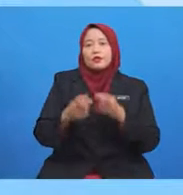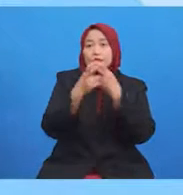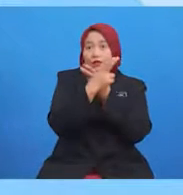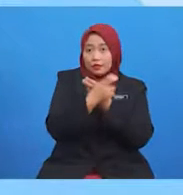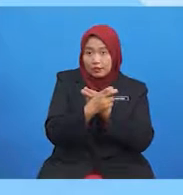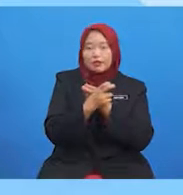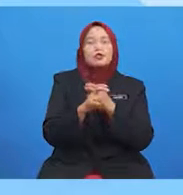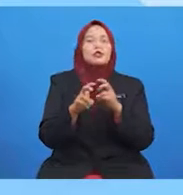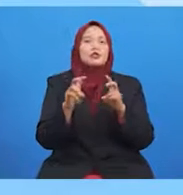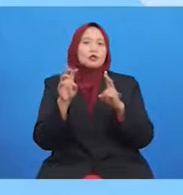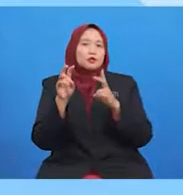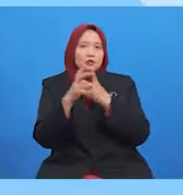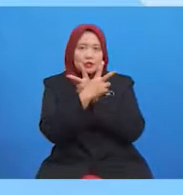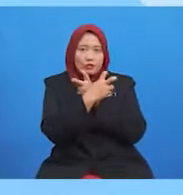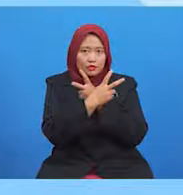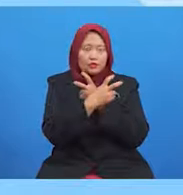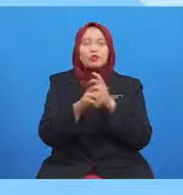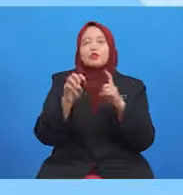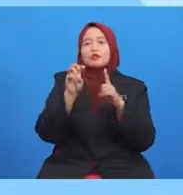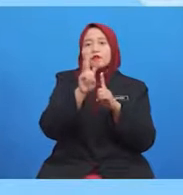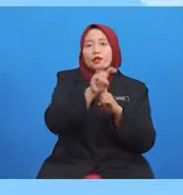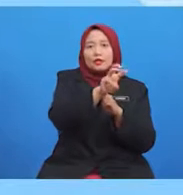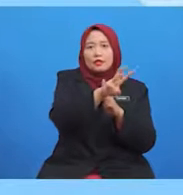murid-murid semua pernah lihat simbol tersebut?